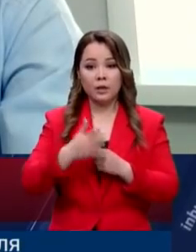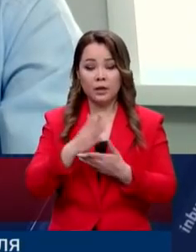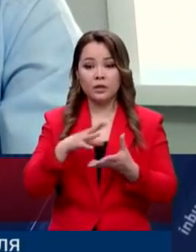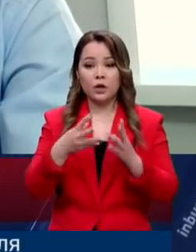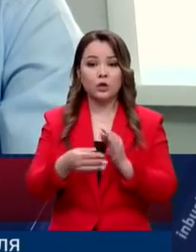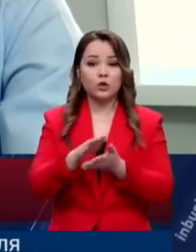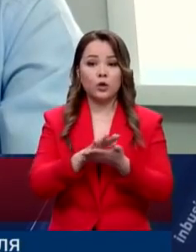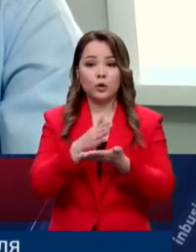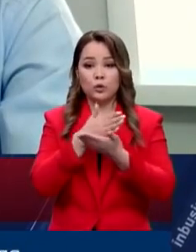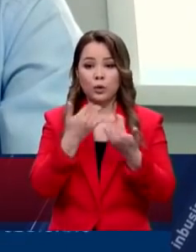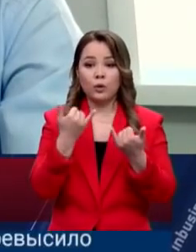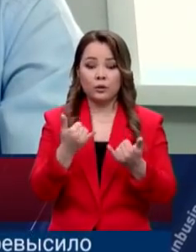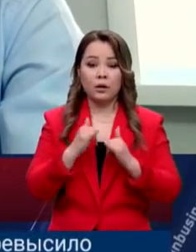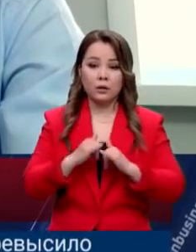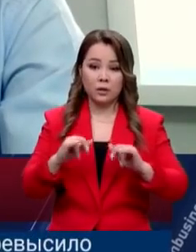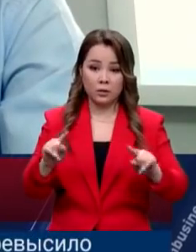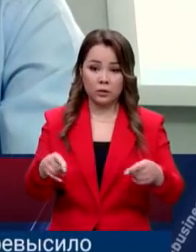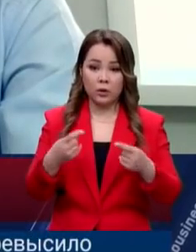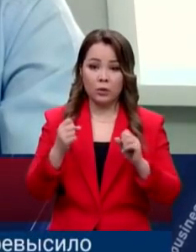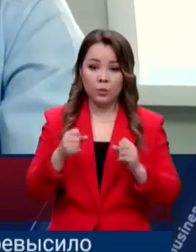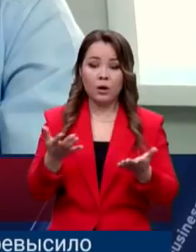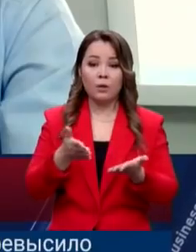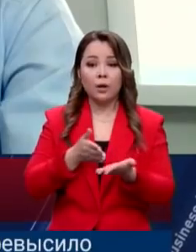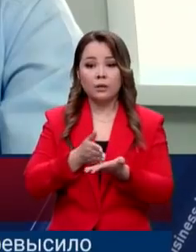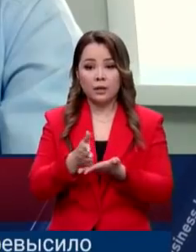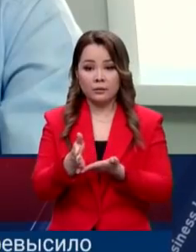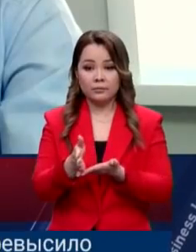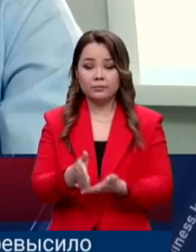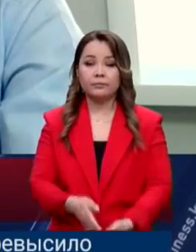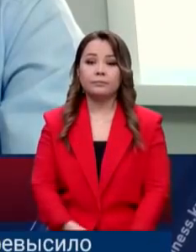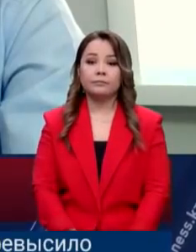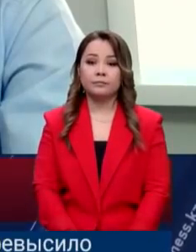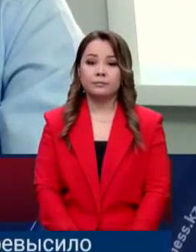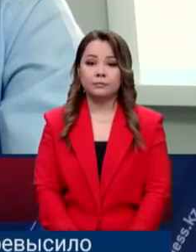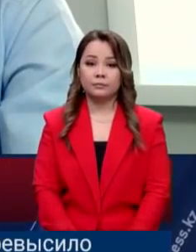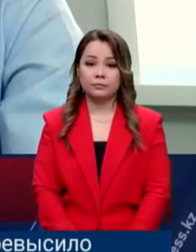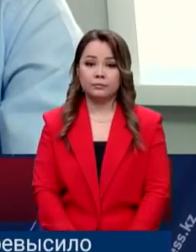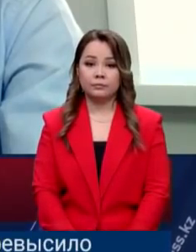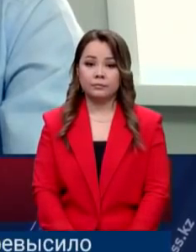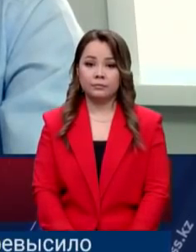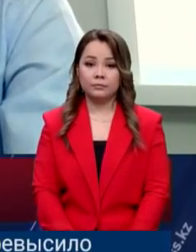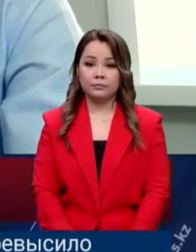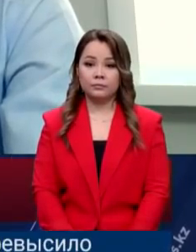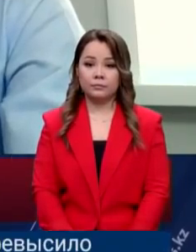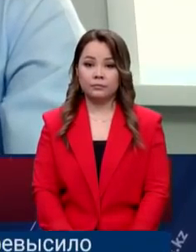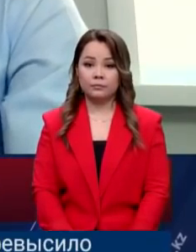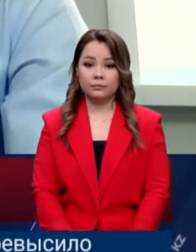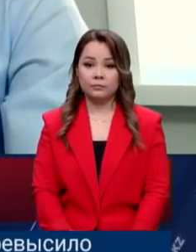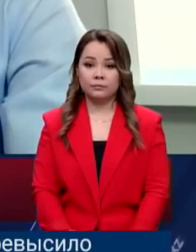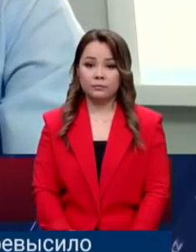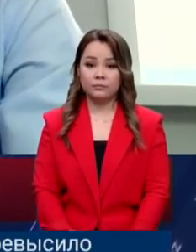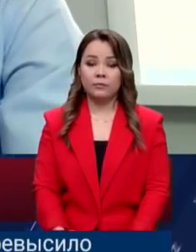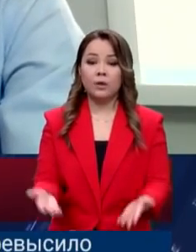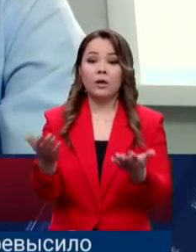бермеді деп отырсыз. Енді бұны қайтып жандандыру қажет пе, қалай, қай бағытта?